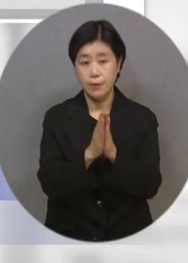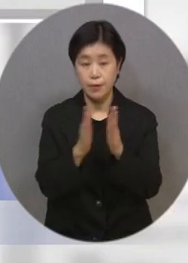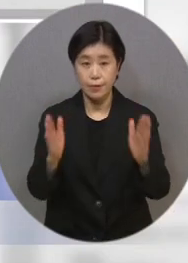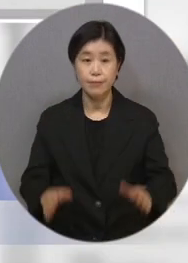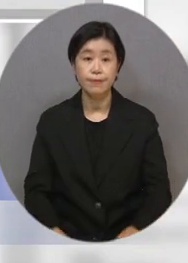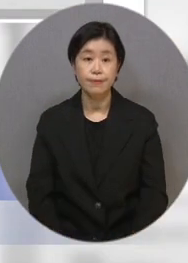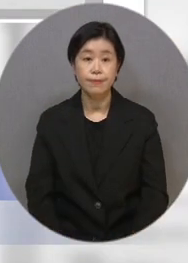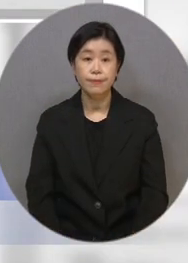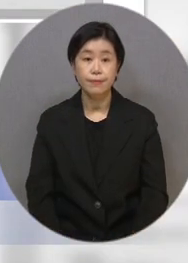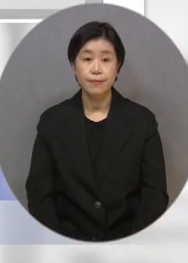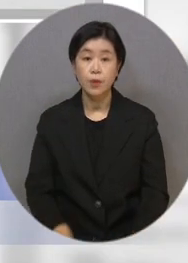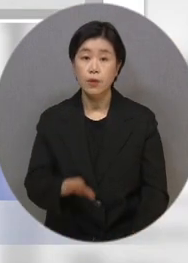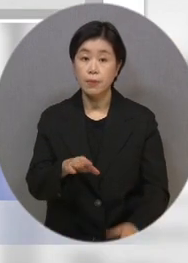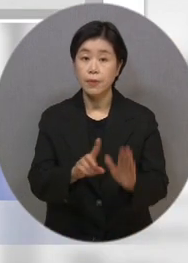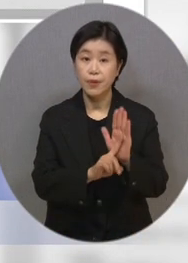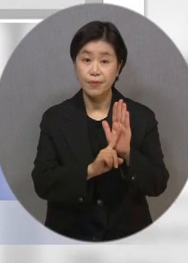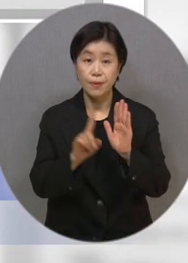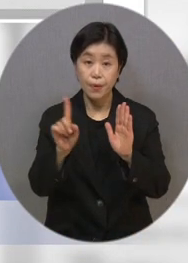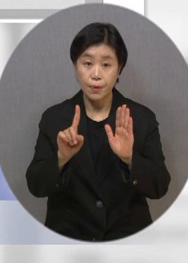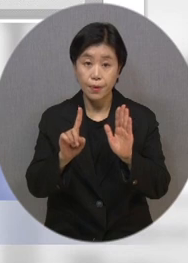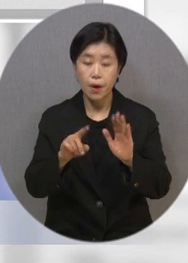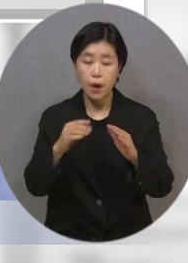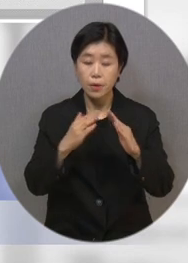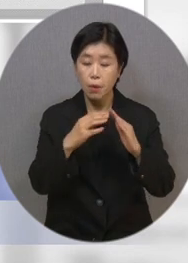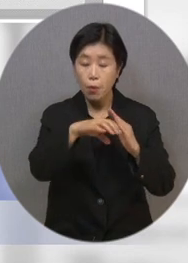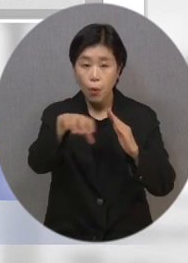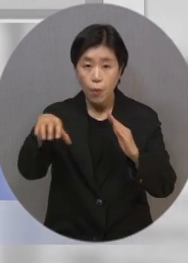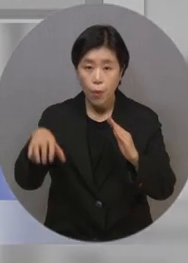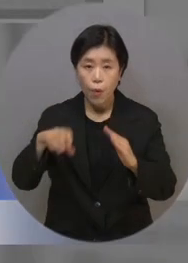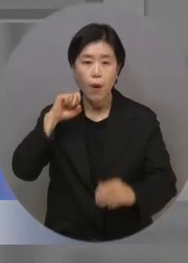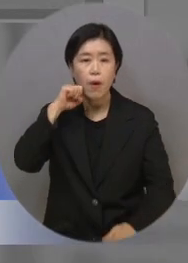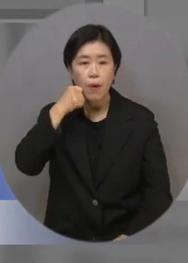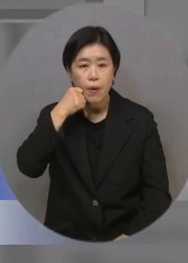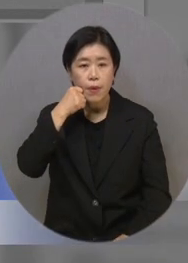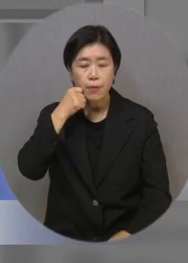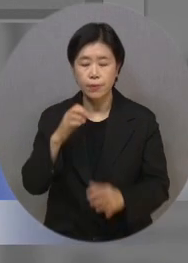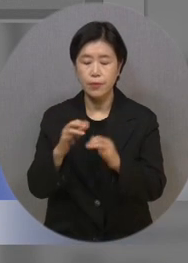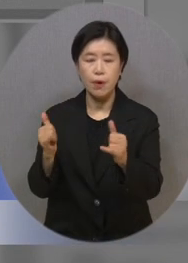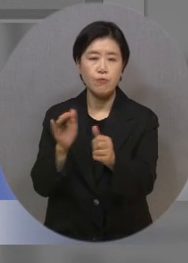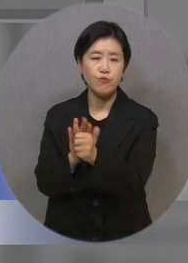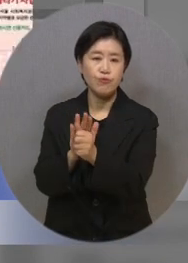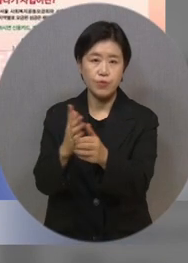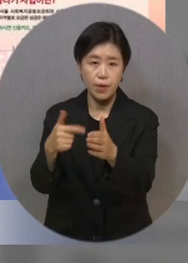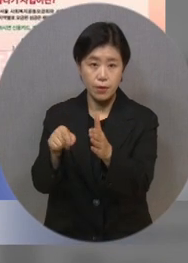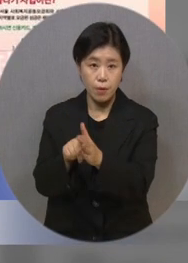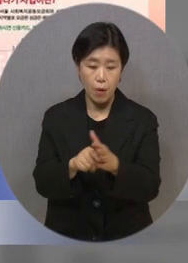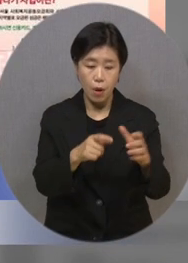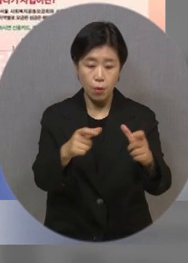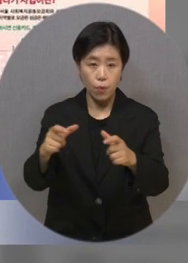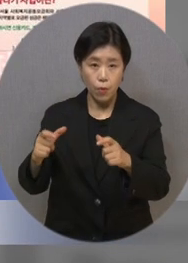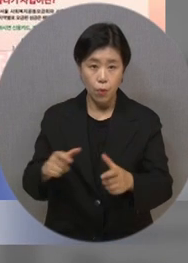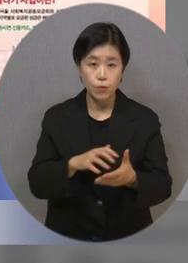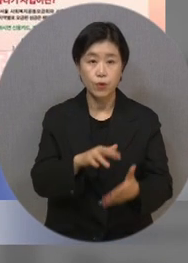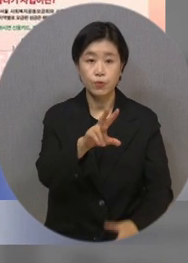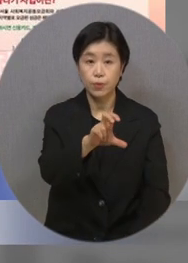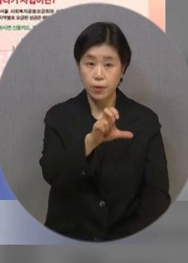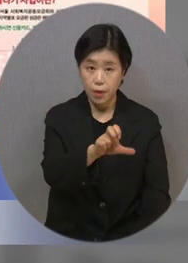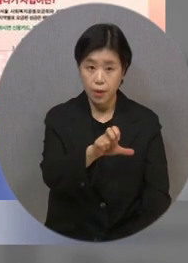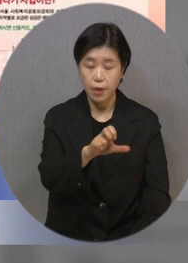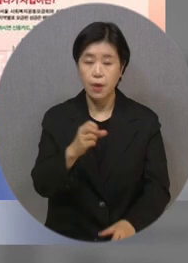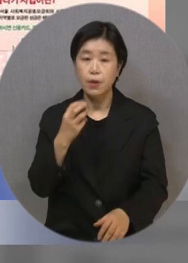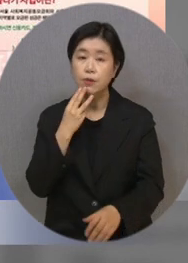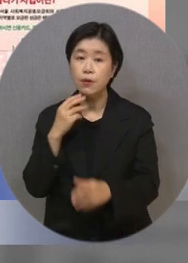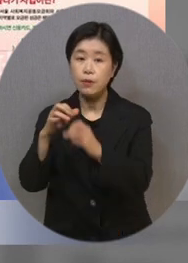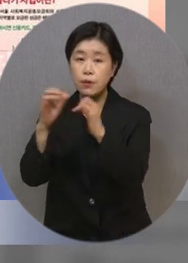입니다 이번 캠페인은 지역 내 어려운 이웃을 지원하기 위해 25개 자치구와 서울 사회복지